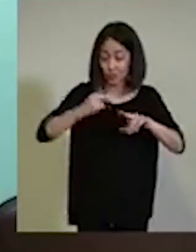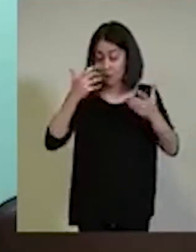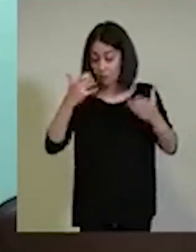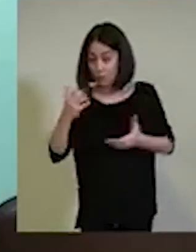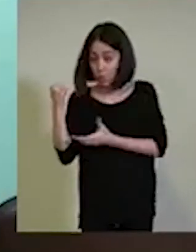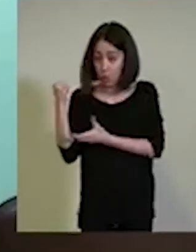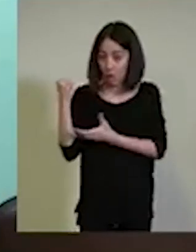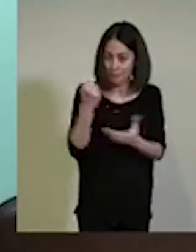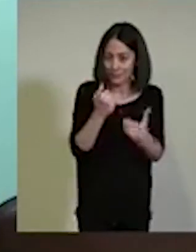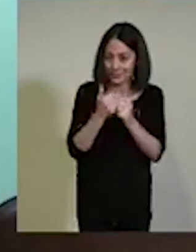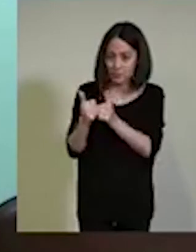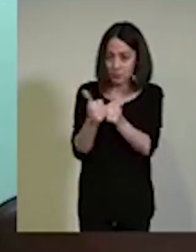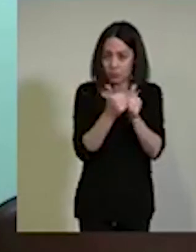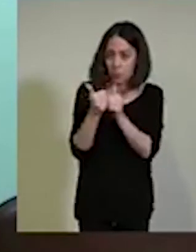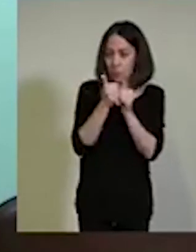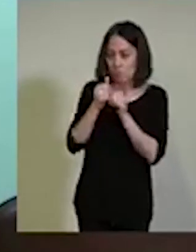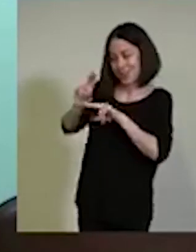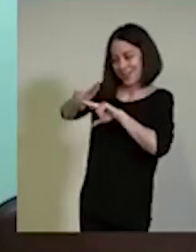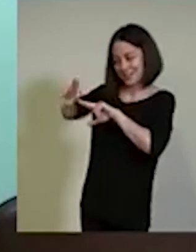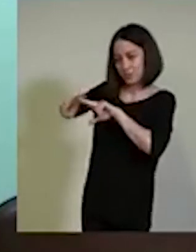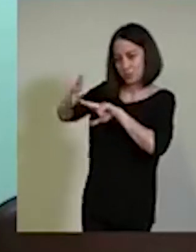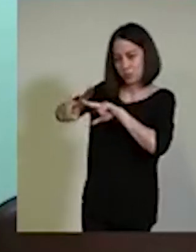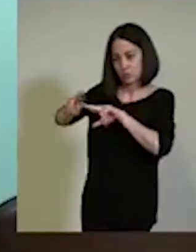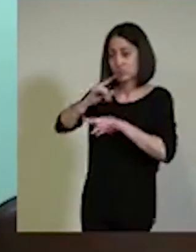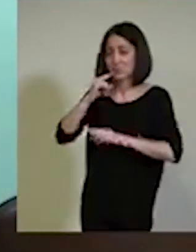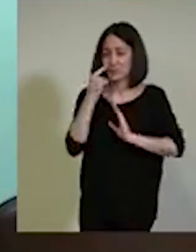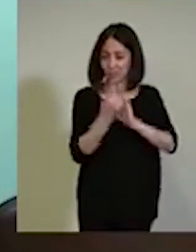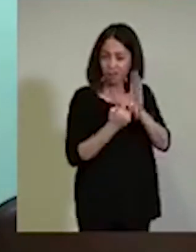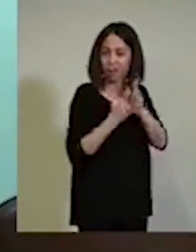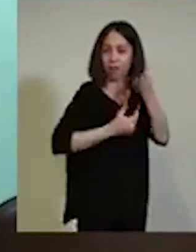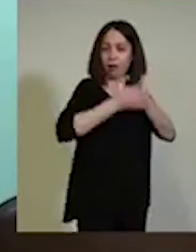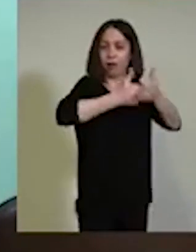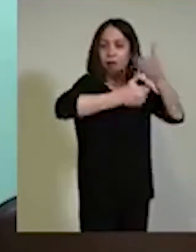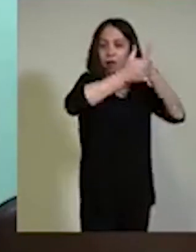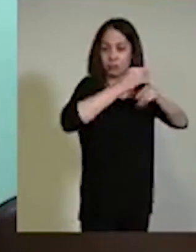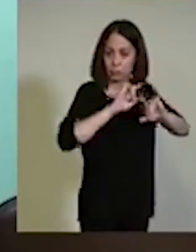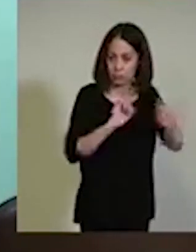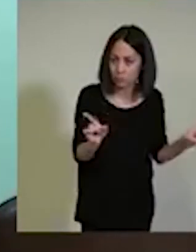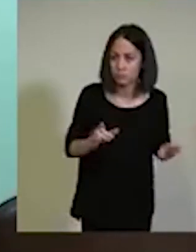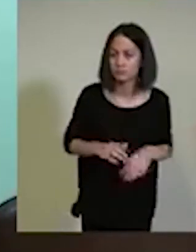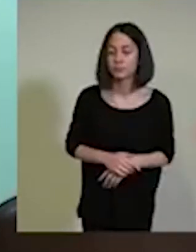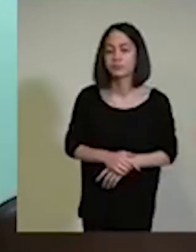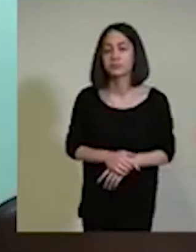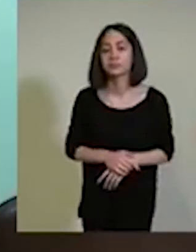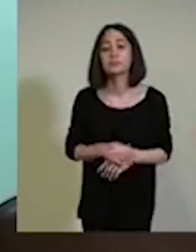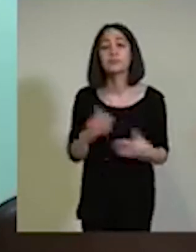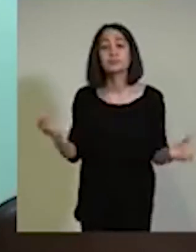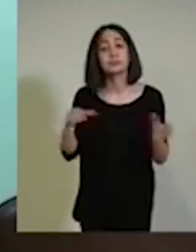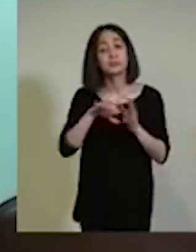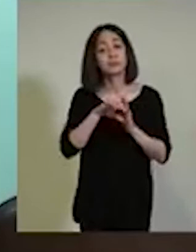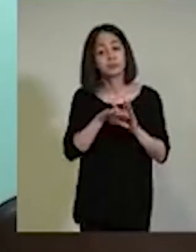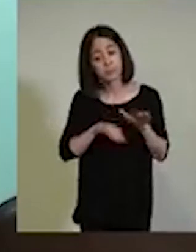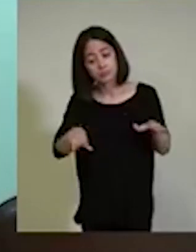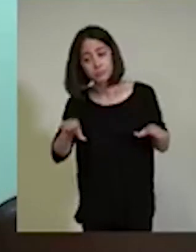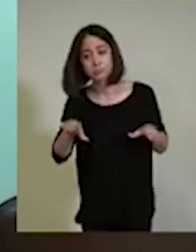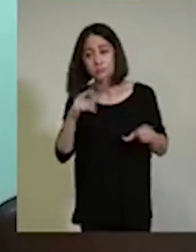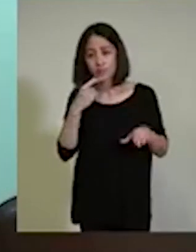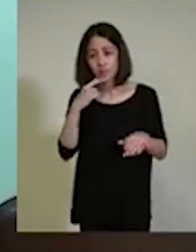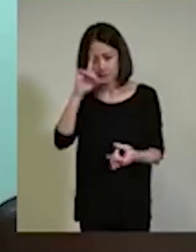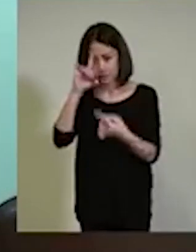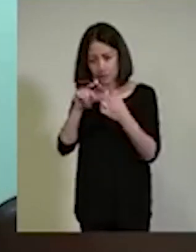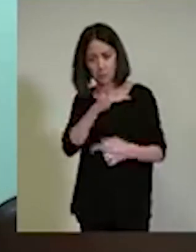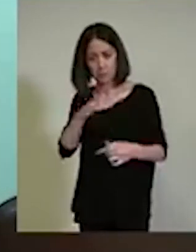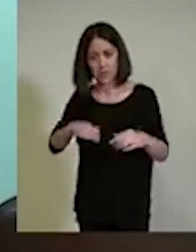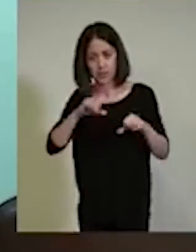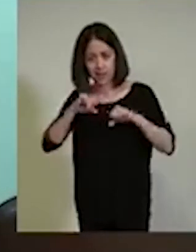patrimoine commun plutôt qu'opter pour de grandes réalisations dispendieuses. Par ailleurs, l'action de la mairie en matière d'écologie est largement